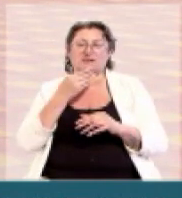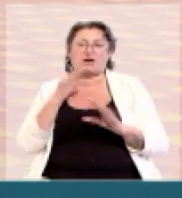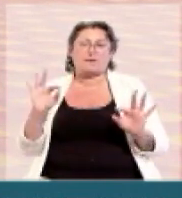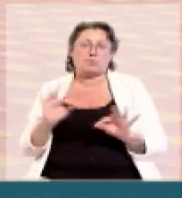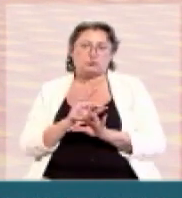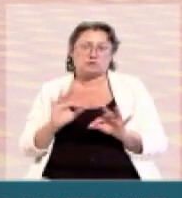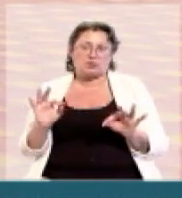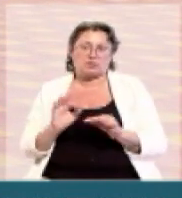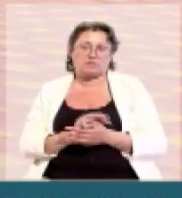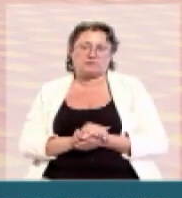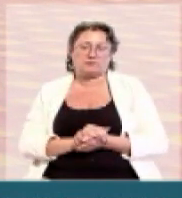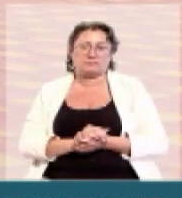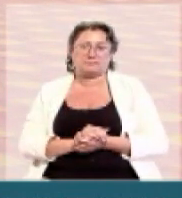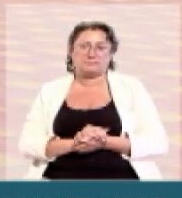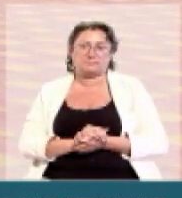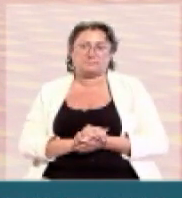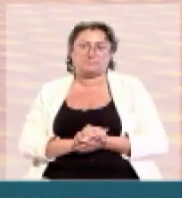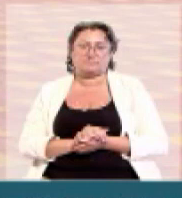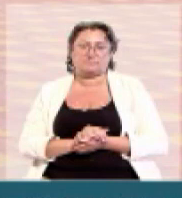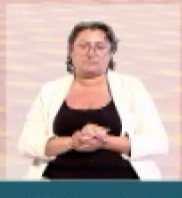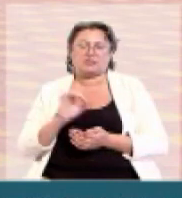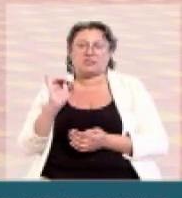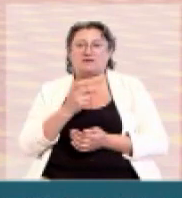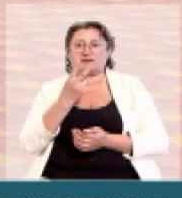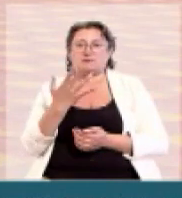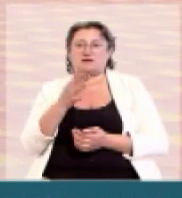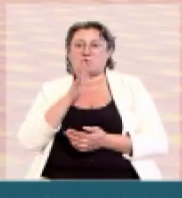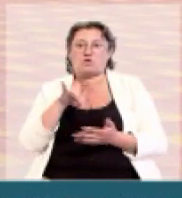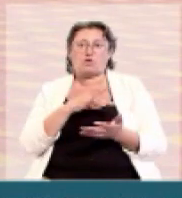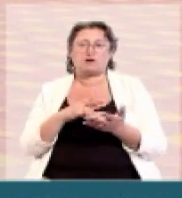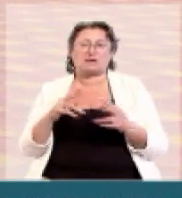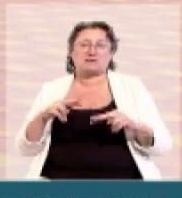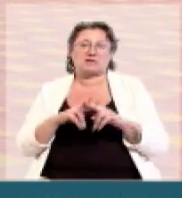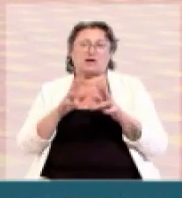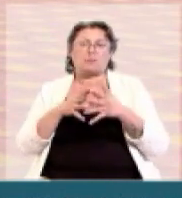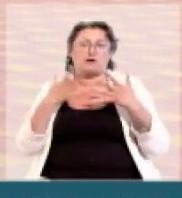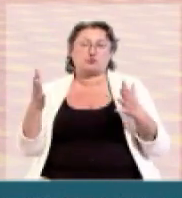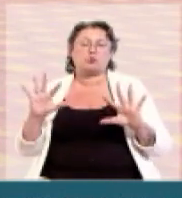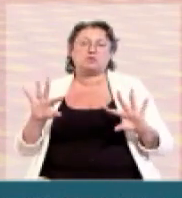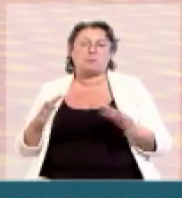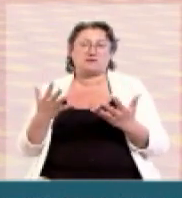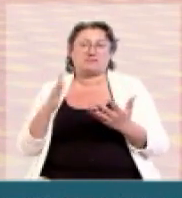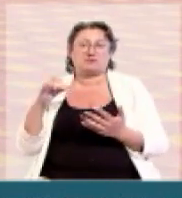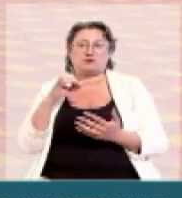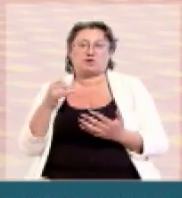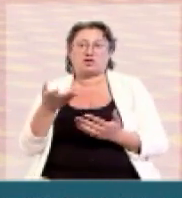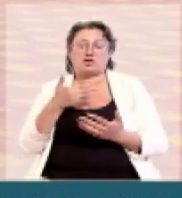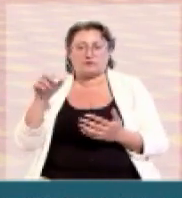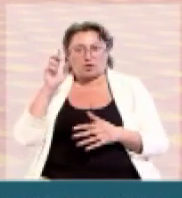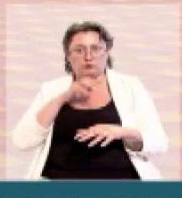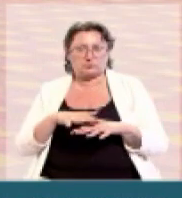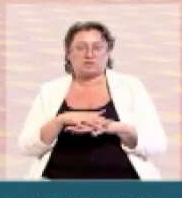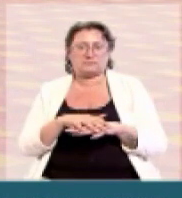музыка. И 25-летие города Астаны – это значительное событие в истории нашего